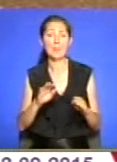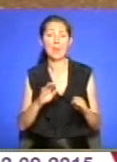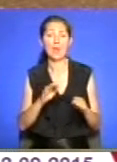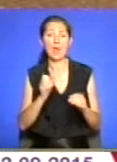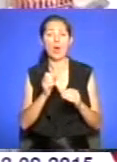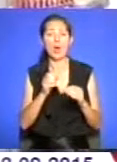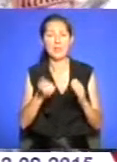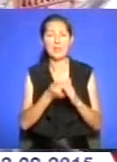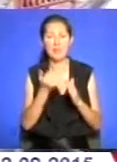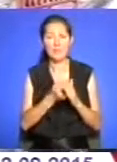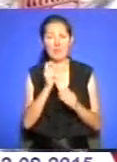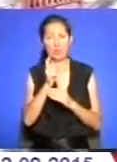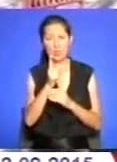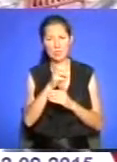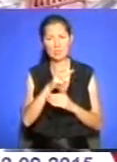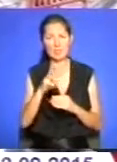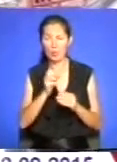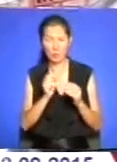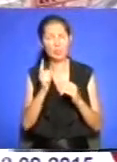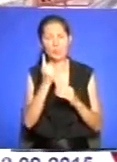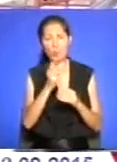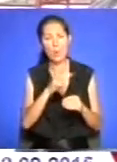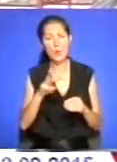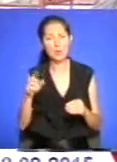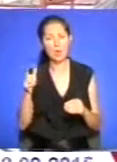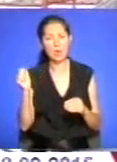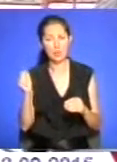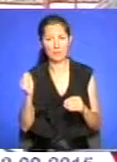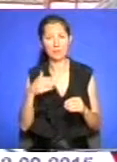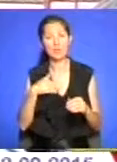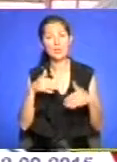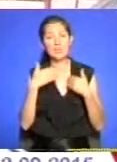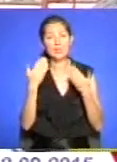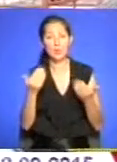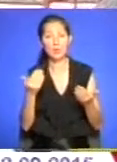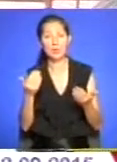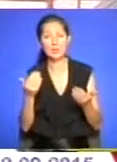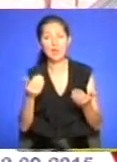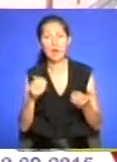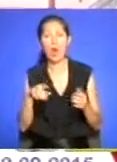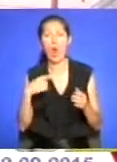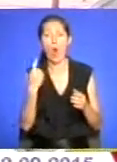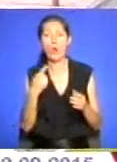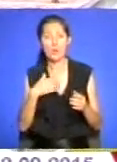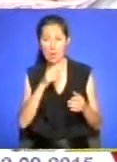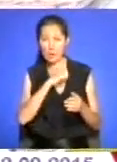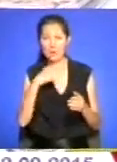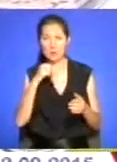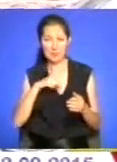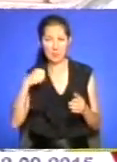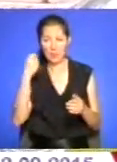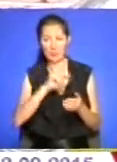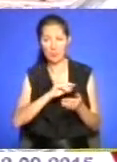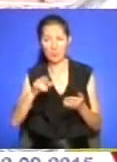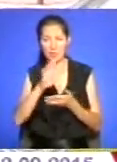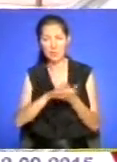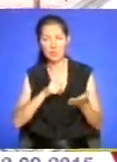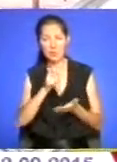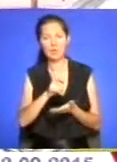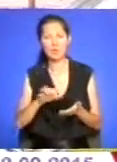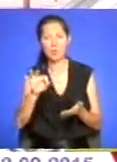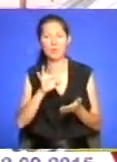гривень. Ми звернулися до правоохоронних органів, я особисто написав звернення до обласного управління внутрішніх справ провести перевірку,